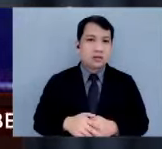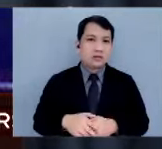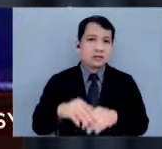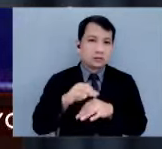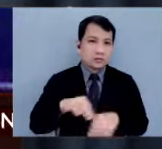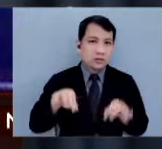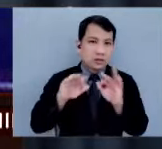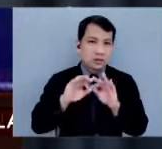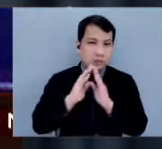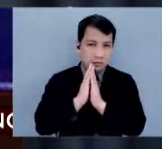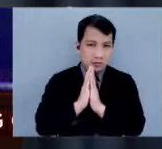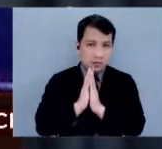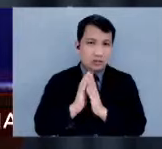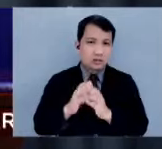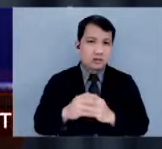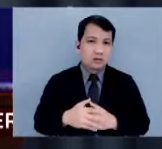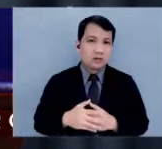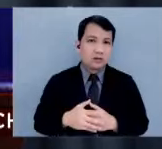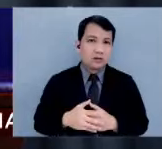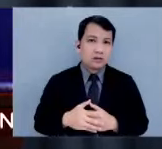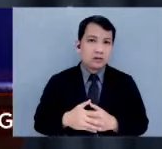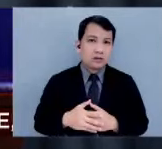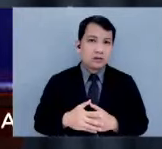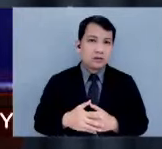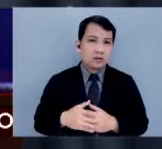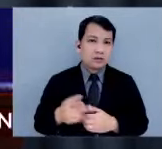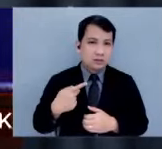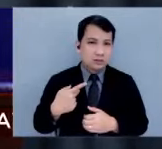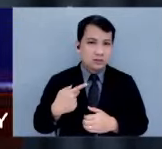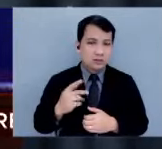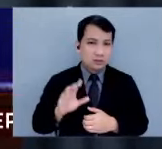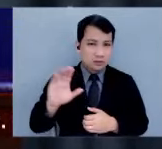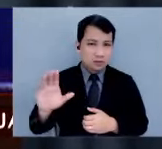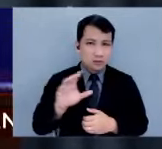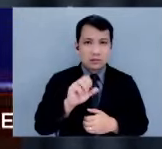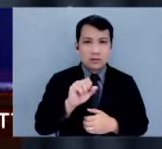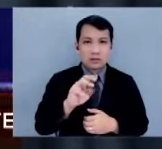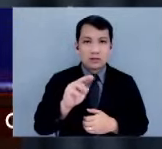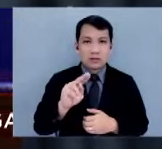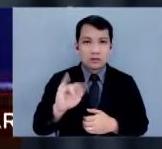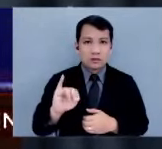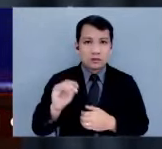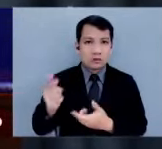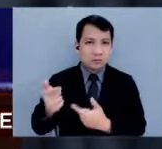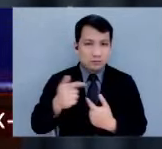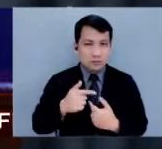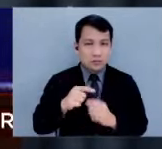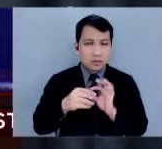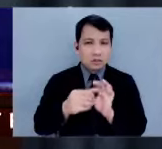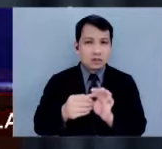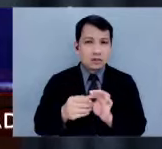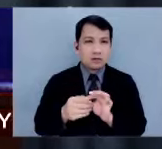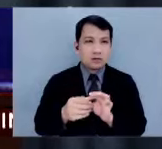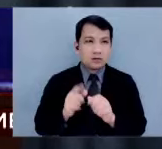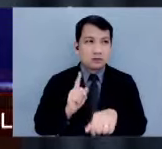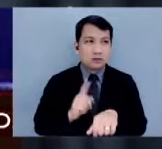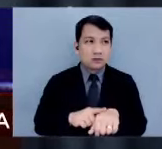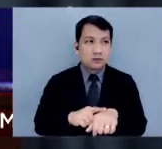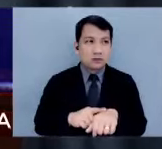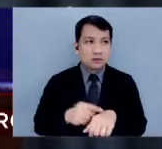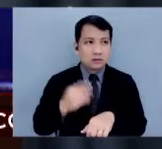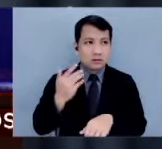napaka-importante nun. Doon sa channel niya, sa SMNI, nabigyan niya ako ng airtime na wala akong